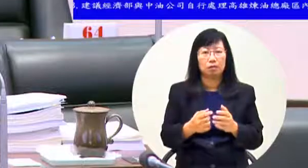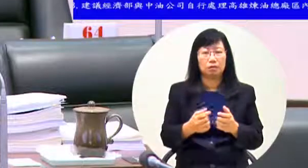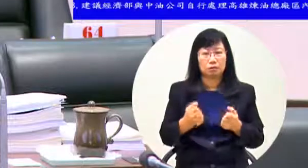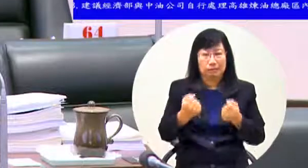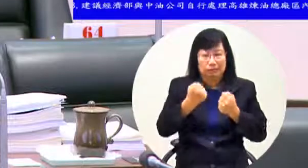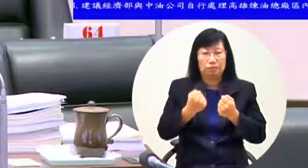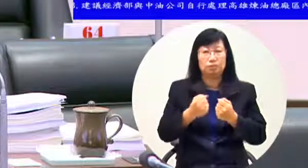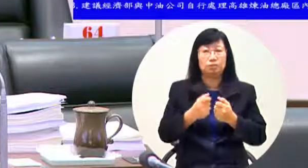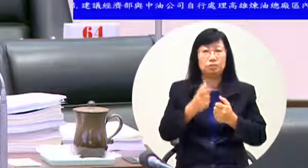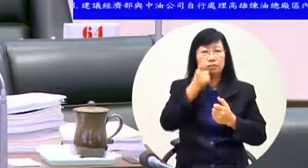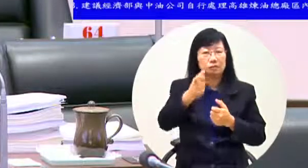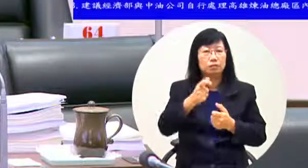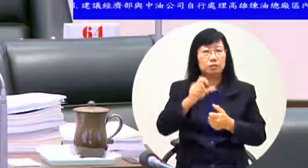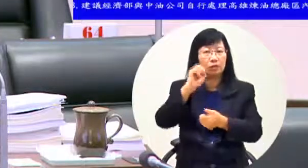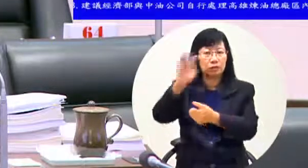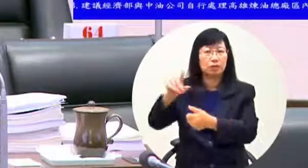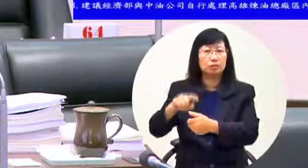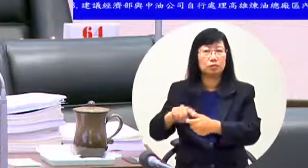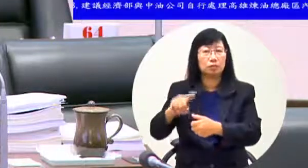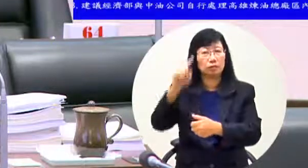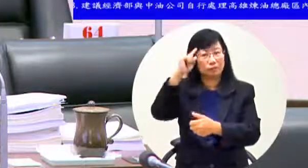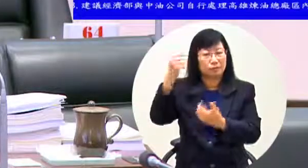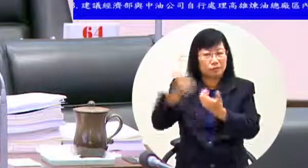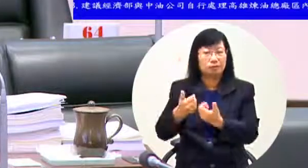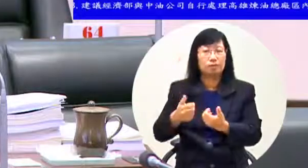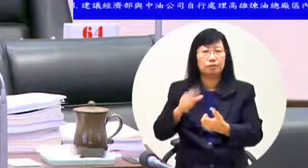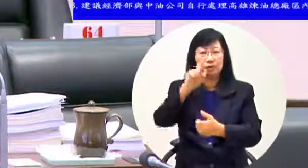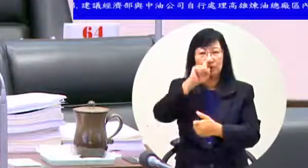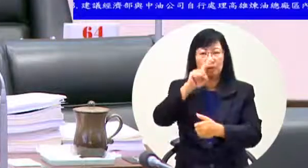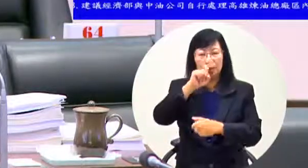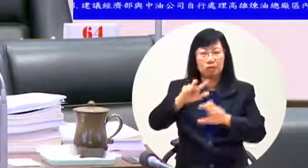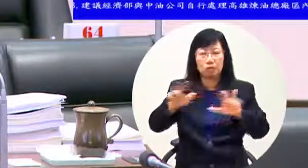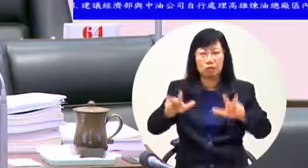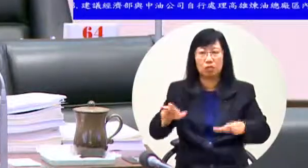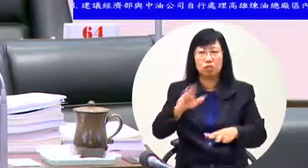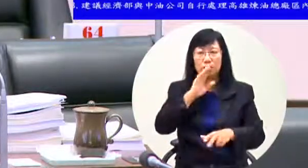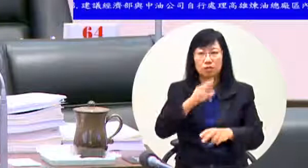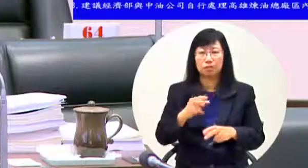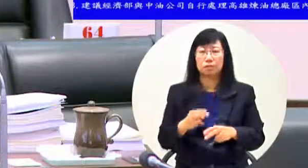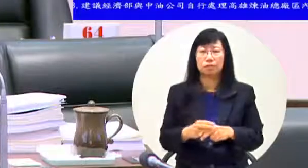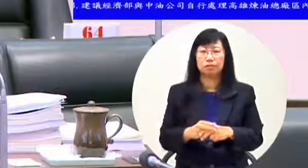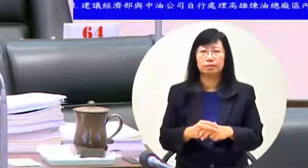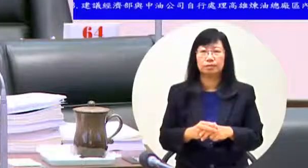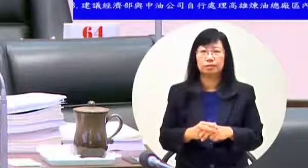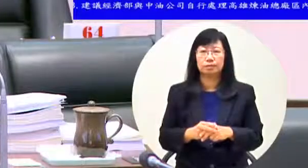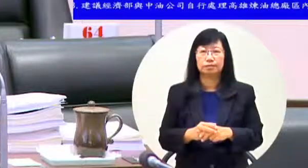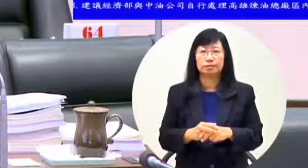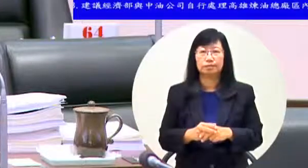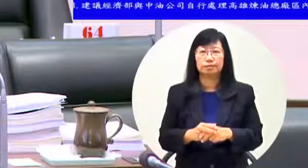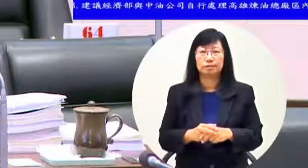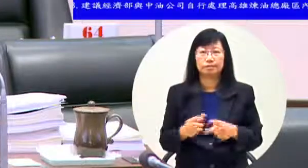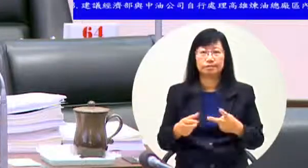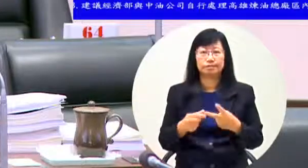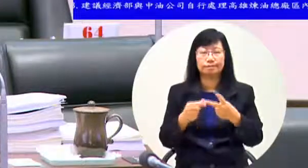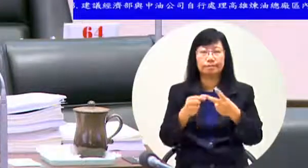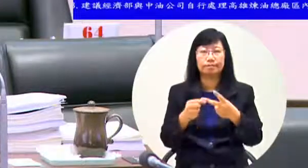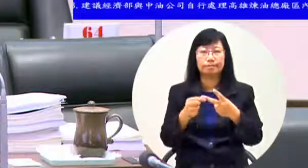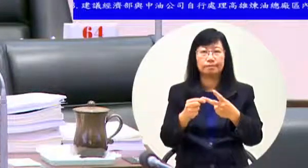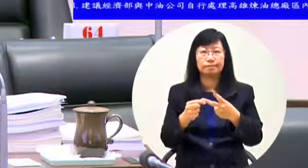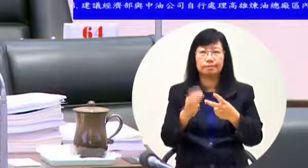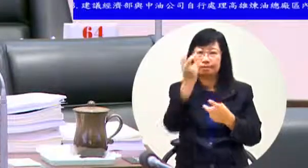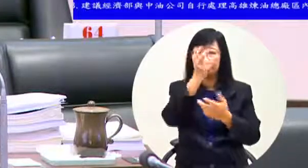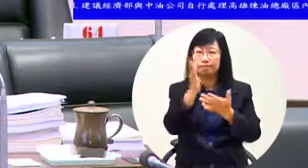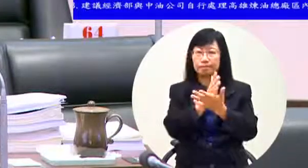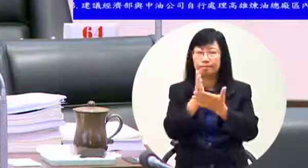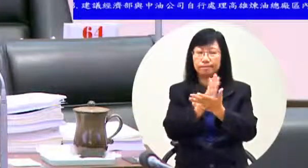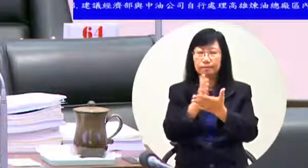信心决心，然后再来有关 审查的时候都一定要严格把关。啊，